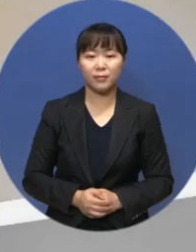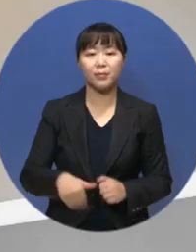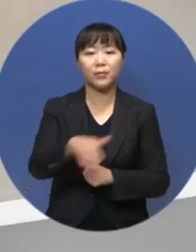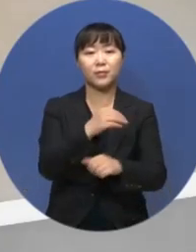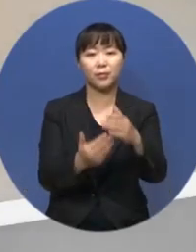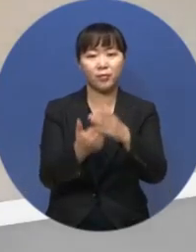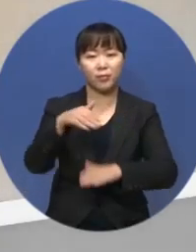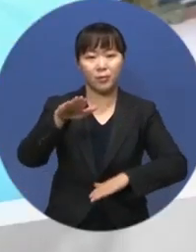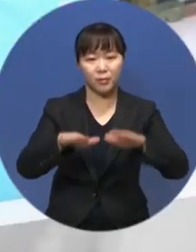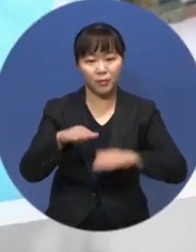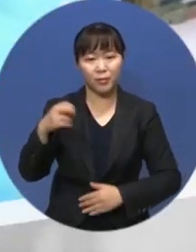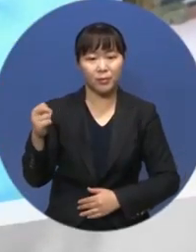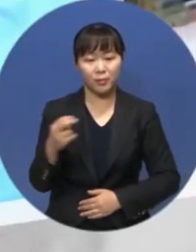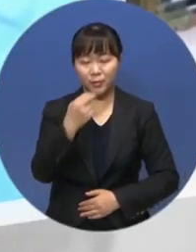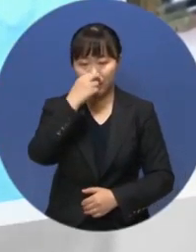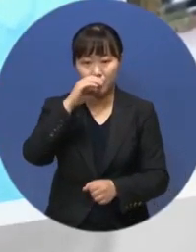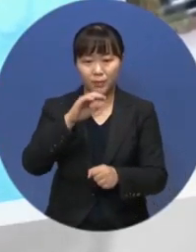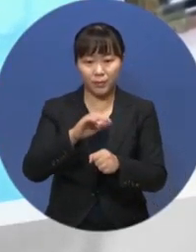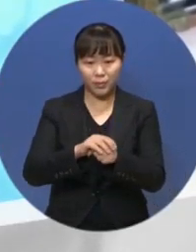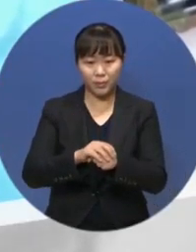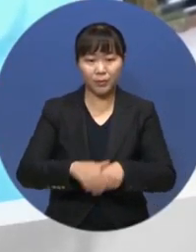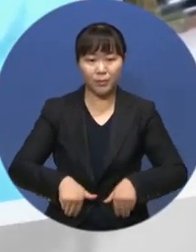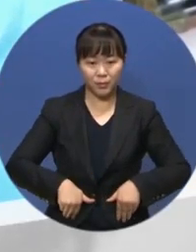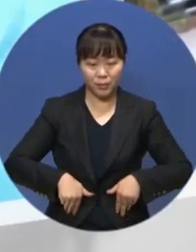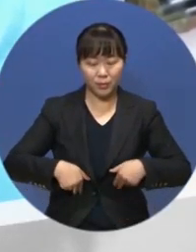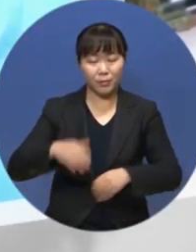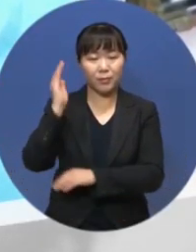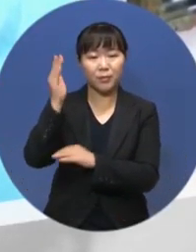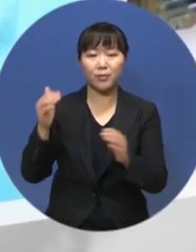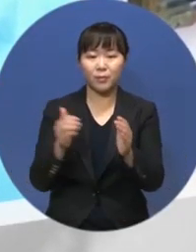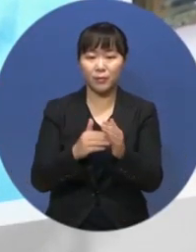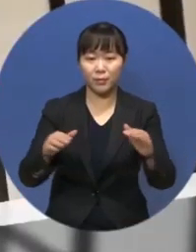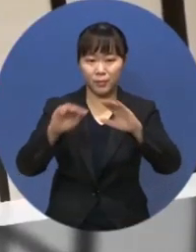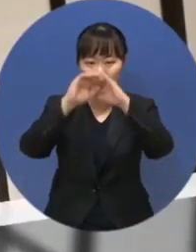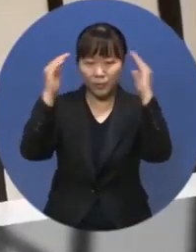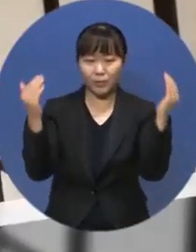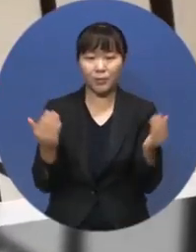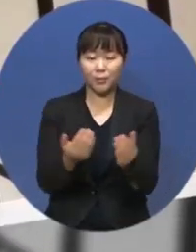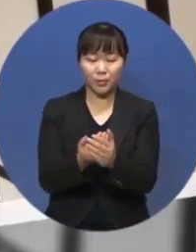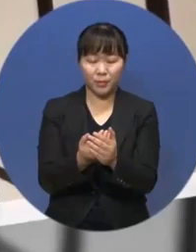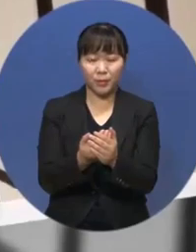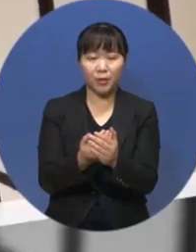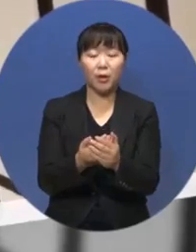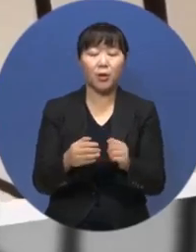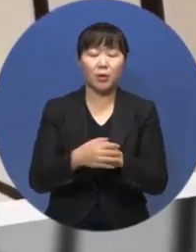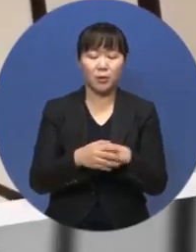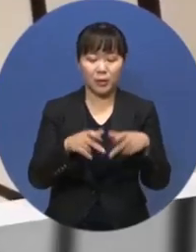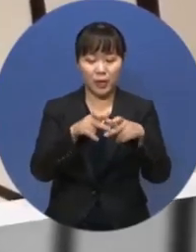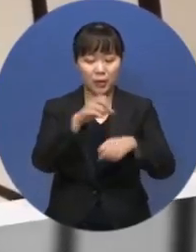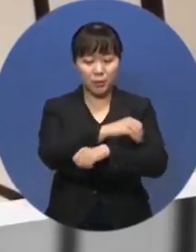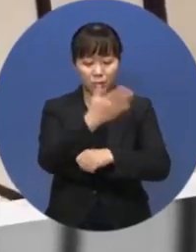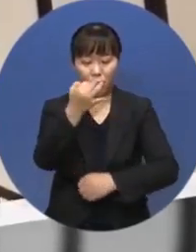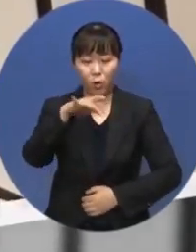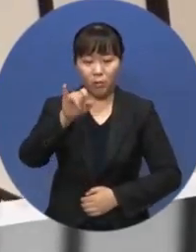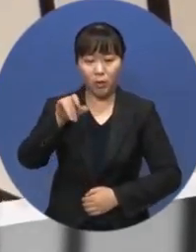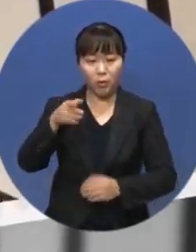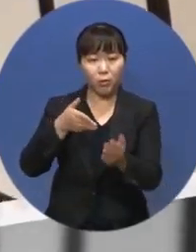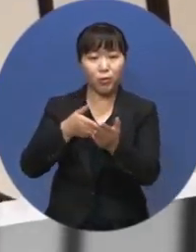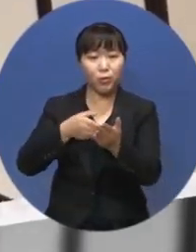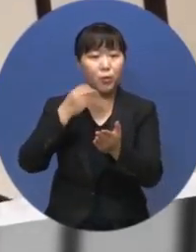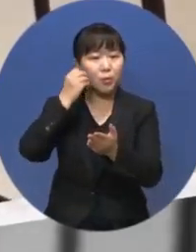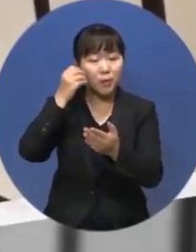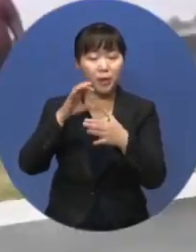우리 주변에서 일어나는 불공정한 사례부터 억울한 사연, 따뜻한 미담까지 장애인신문과 웰페어